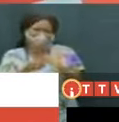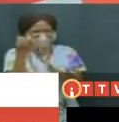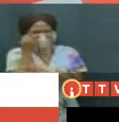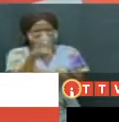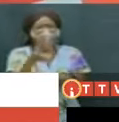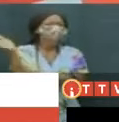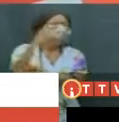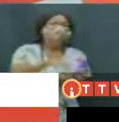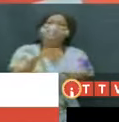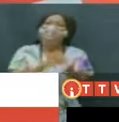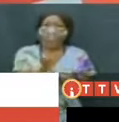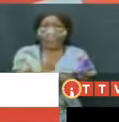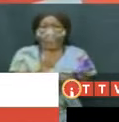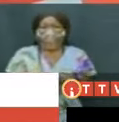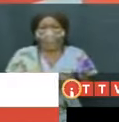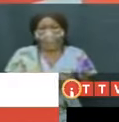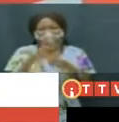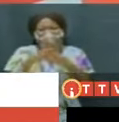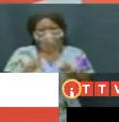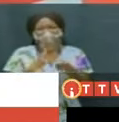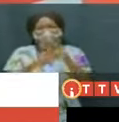ya inu anzanu ena amene